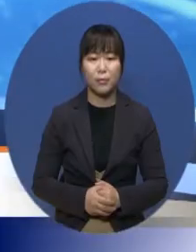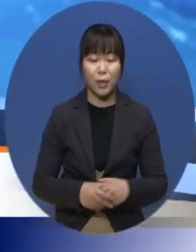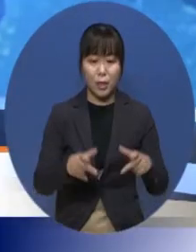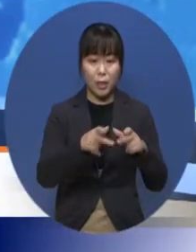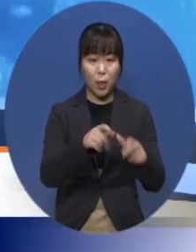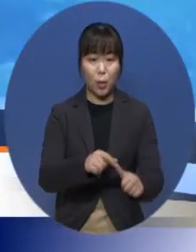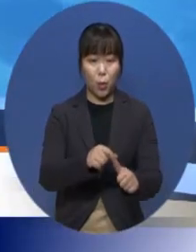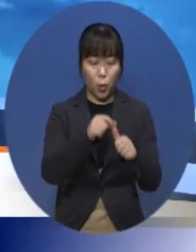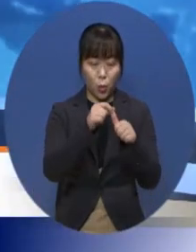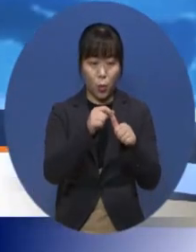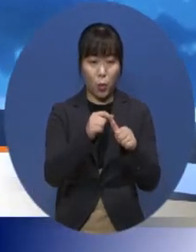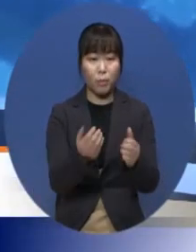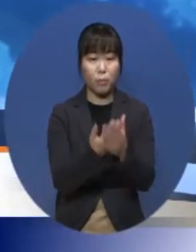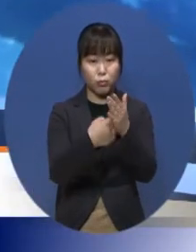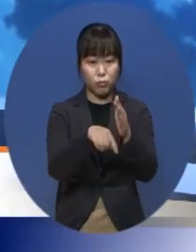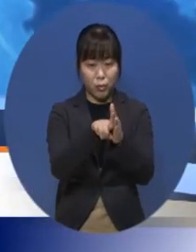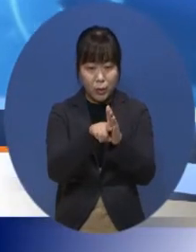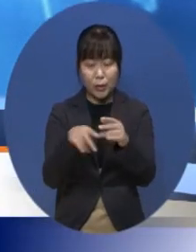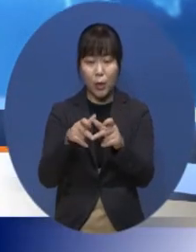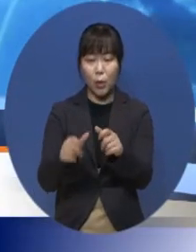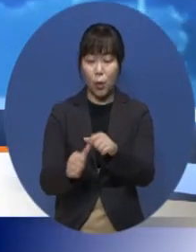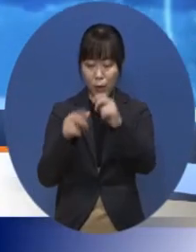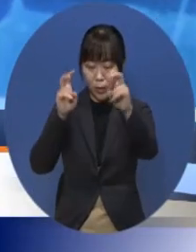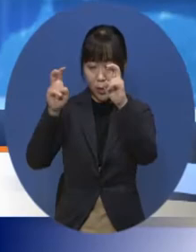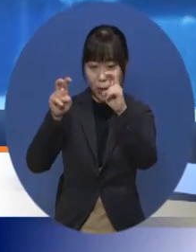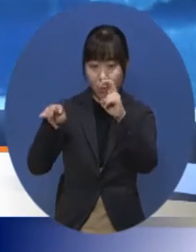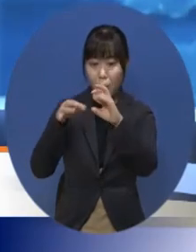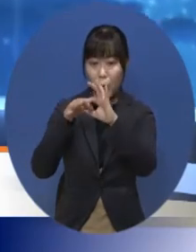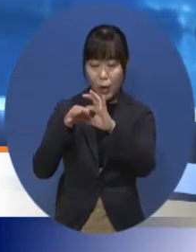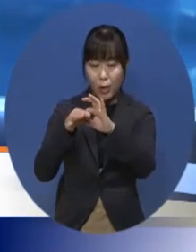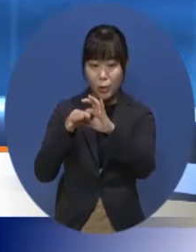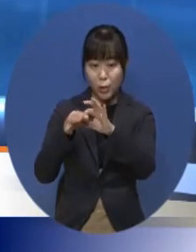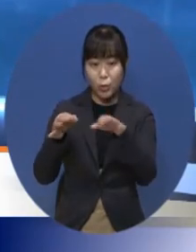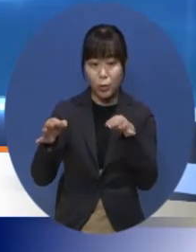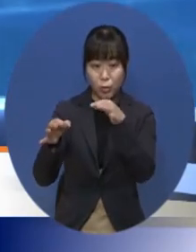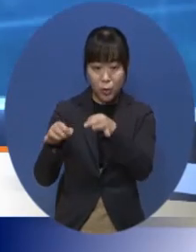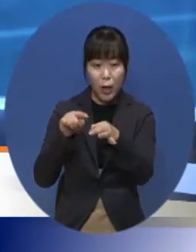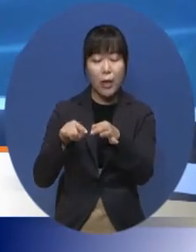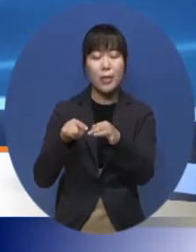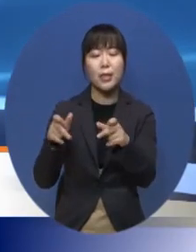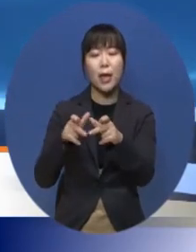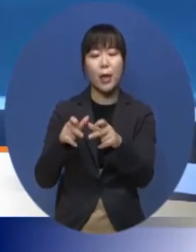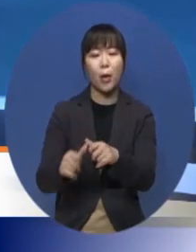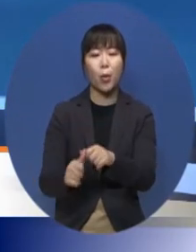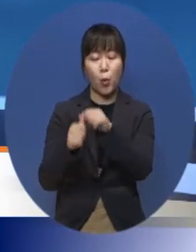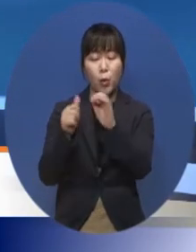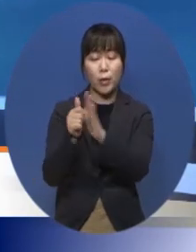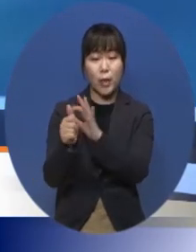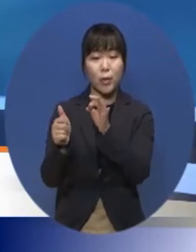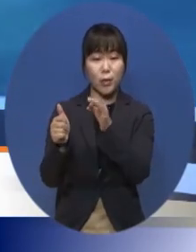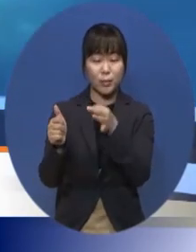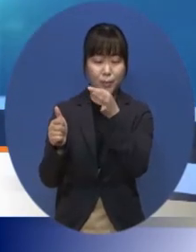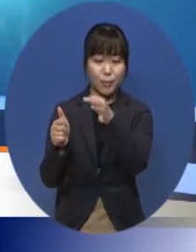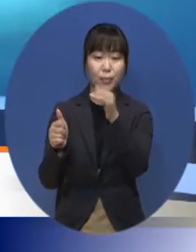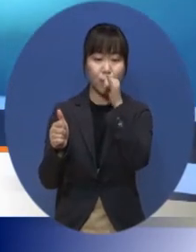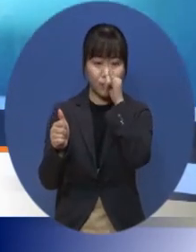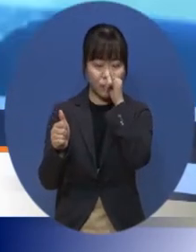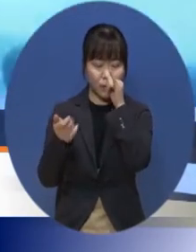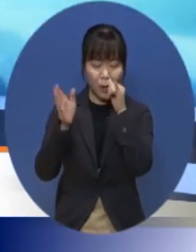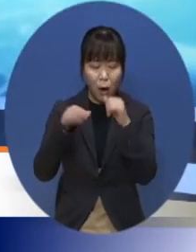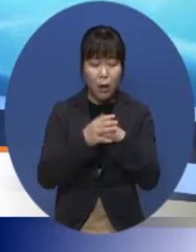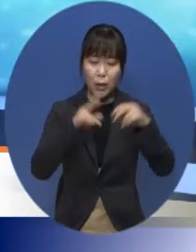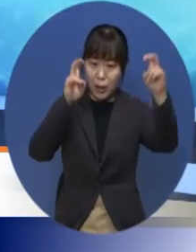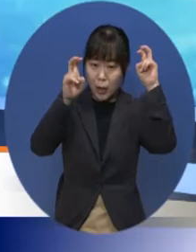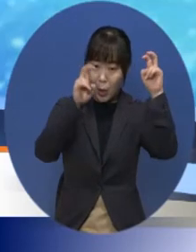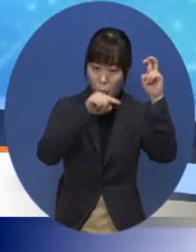장애인 고용 촉진을 위해 장애인을 고용하는 기업에게 지급하는 장애인 고용 장려금이 있는데요.